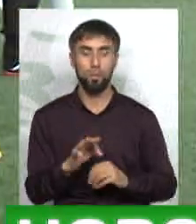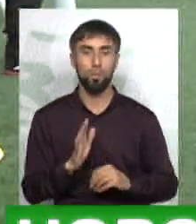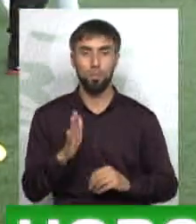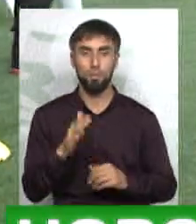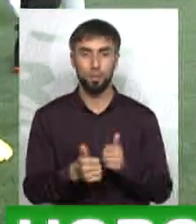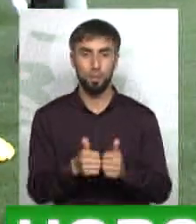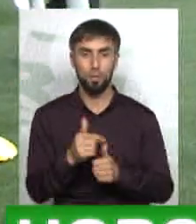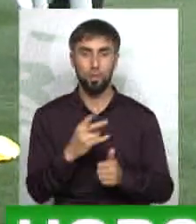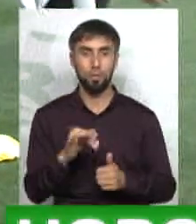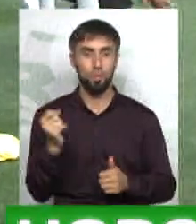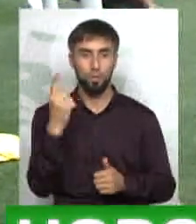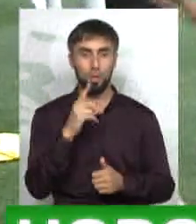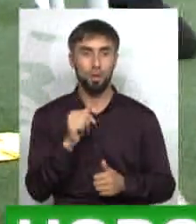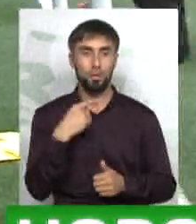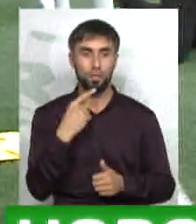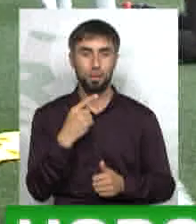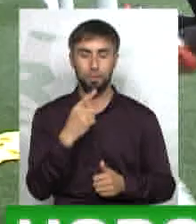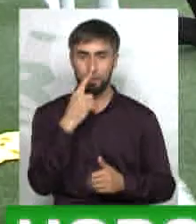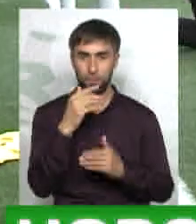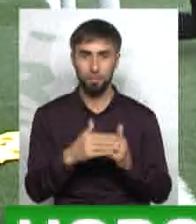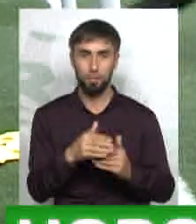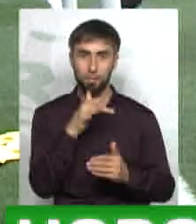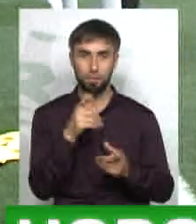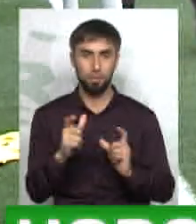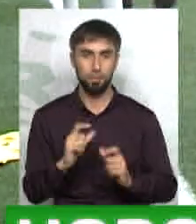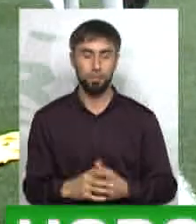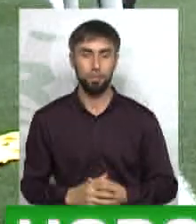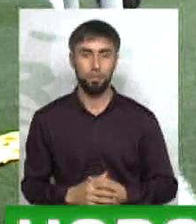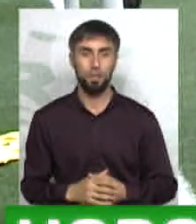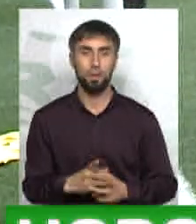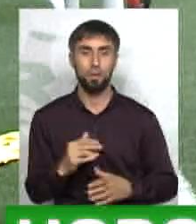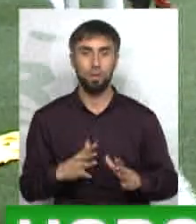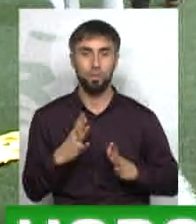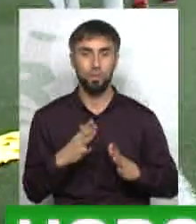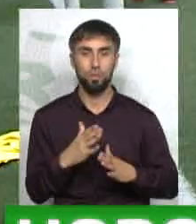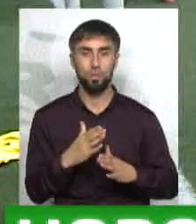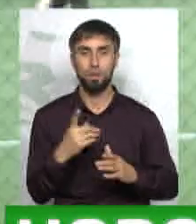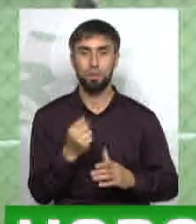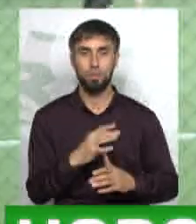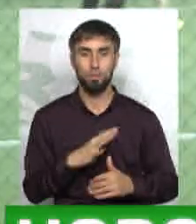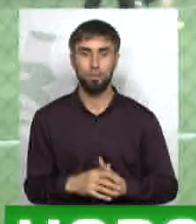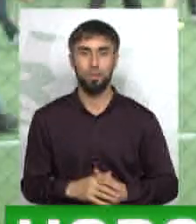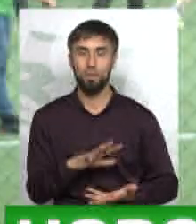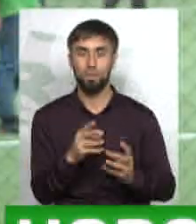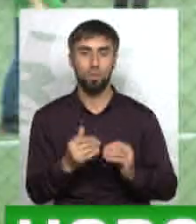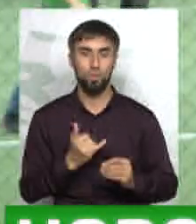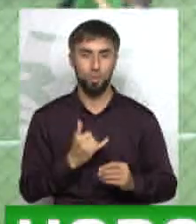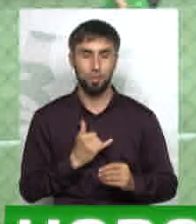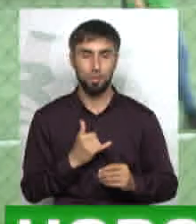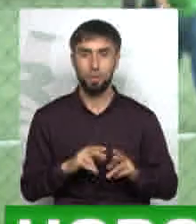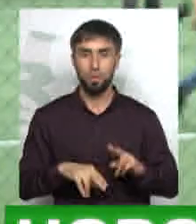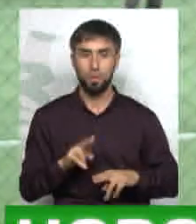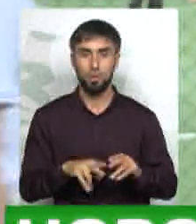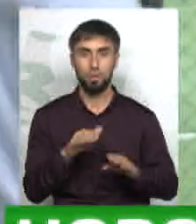предстоящем турнире они узнали, как говорится, на коротком уведомлении. На тренировки ушла неделя. Вообще у нас, да, настрой,